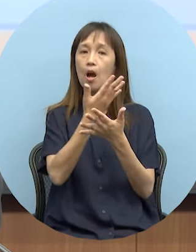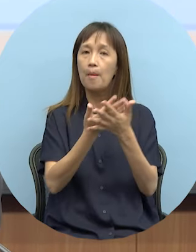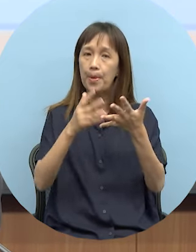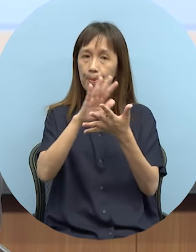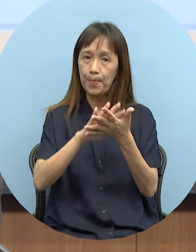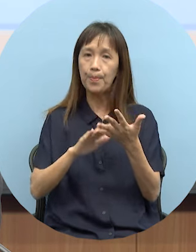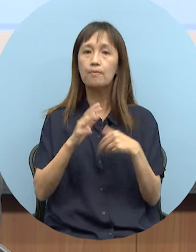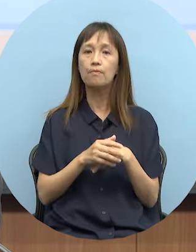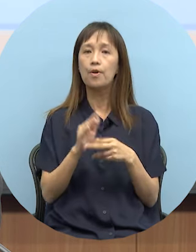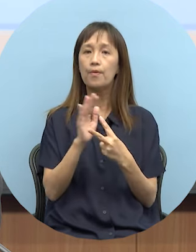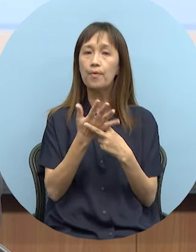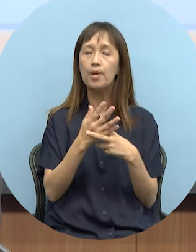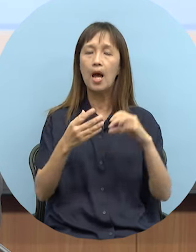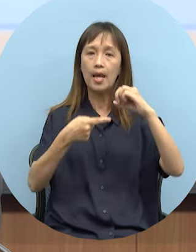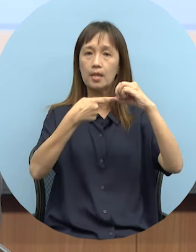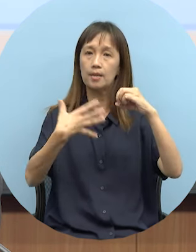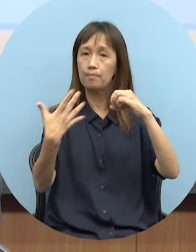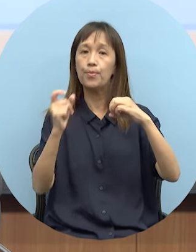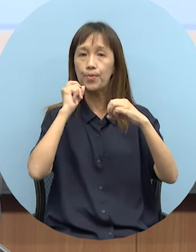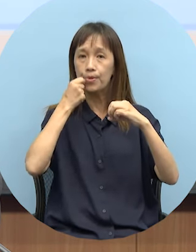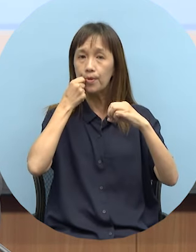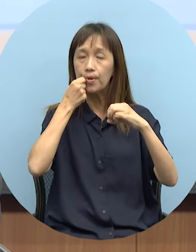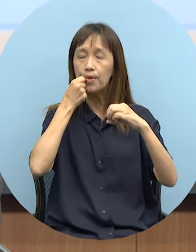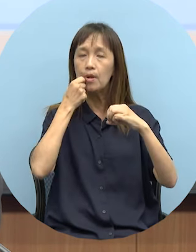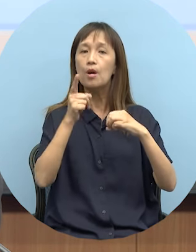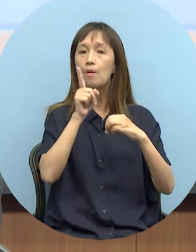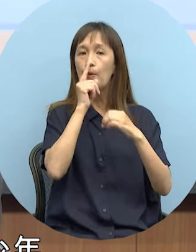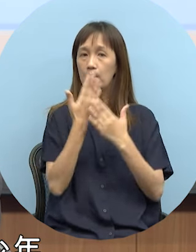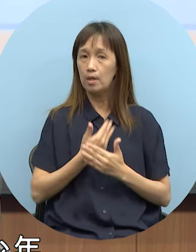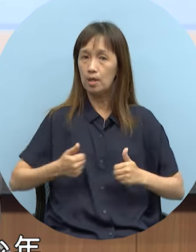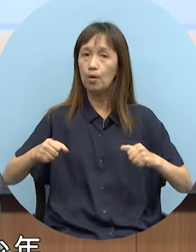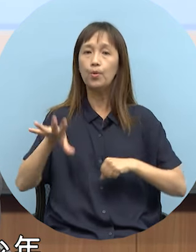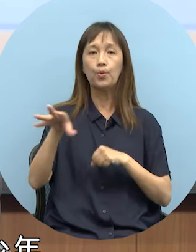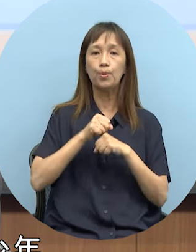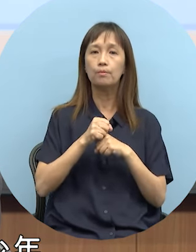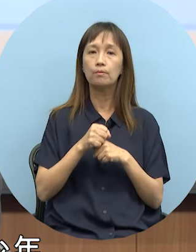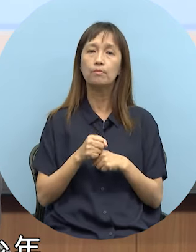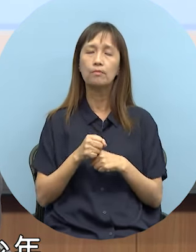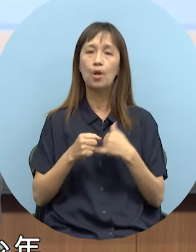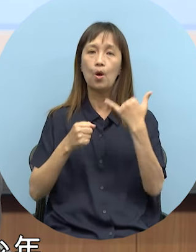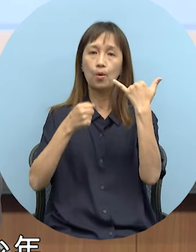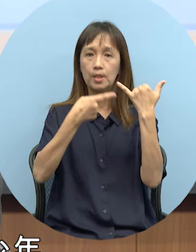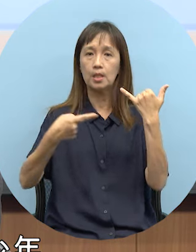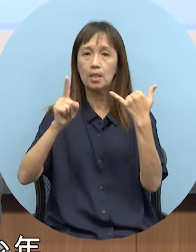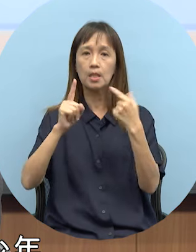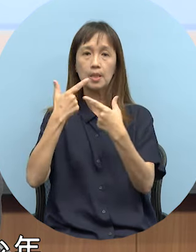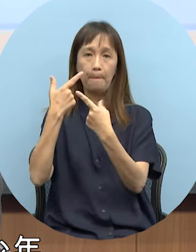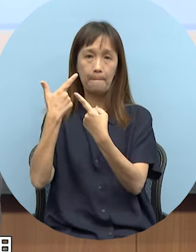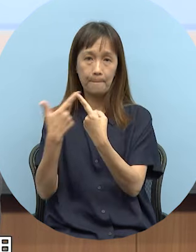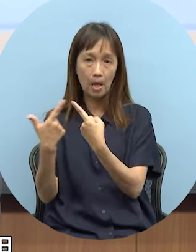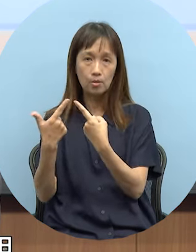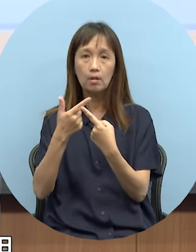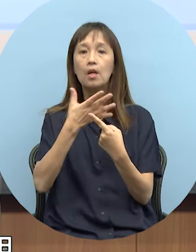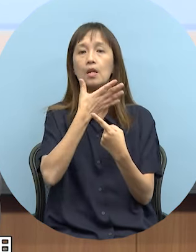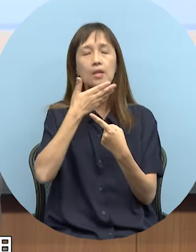係俾0至5歲喺健康院母嬰健康院嗰度使用啦，咁同埋咧就係6至18歲嘅兒童同埋青少年就